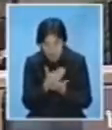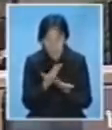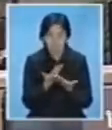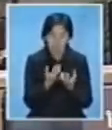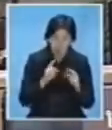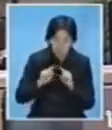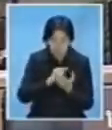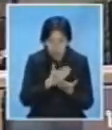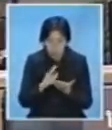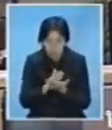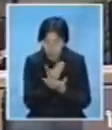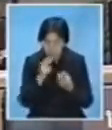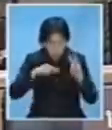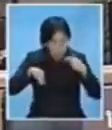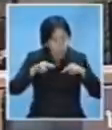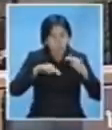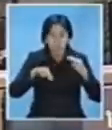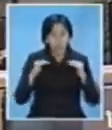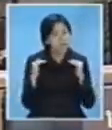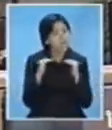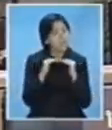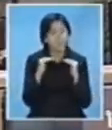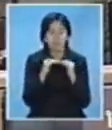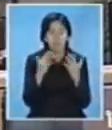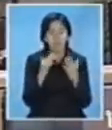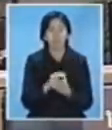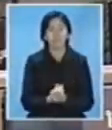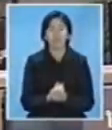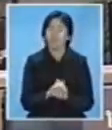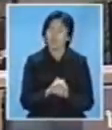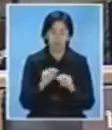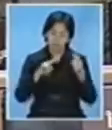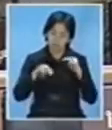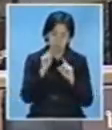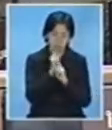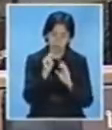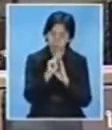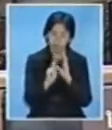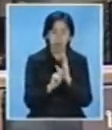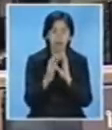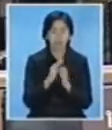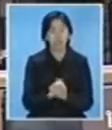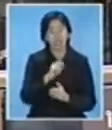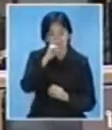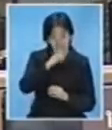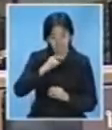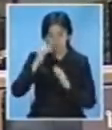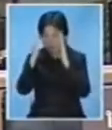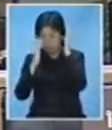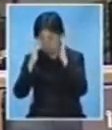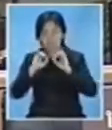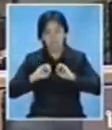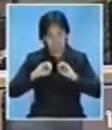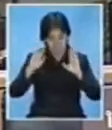ไม่เน้นเรื่องการตรวจสอบการอ้างสิทธิ์ตามกฎหมายมากนัก อย่างในกรณีของไทยมาเลเซียนะคะซึ่